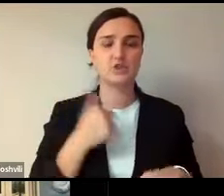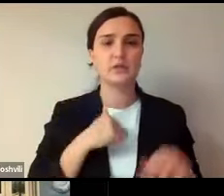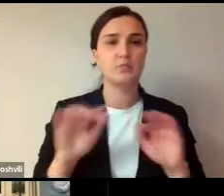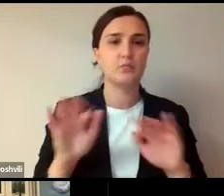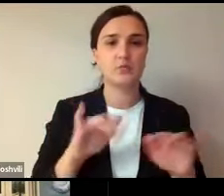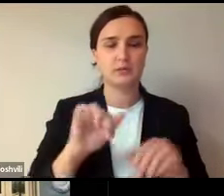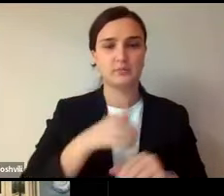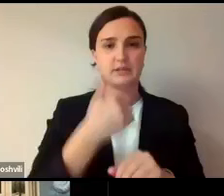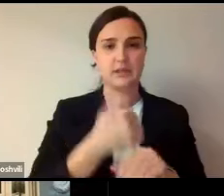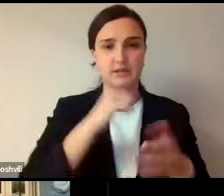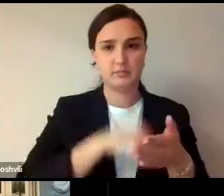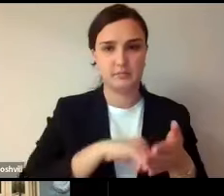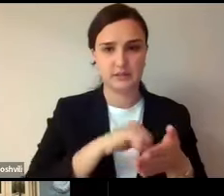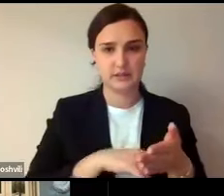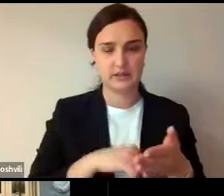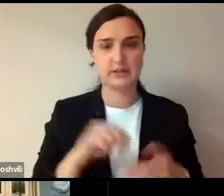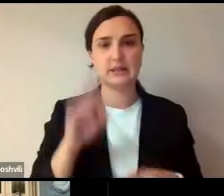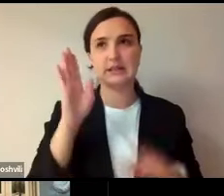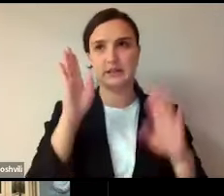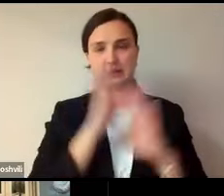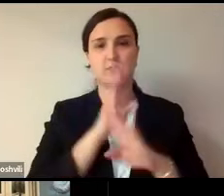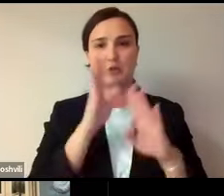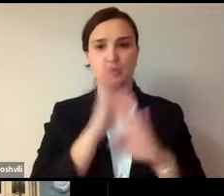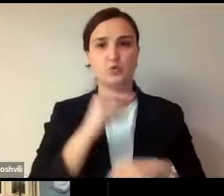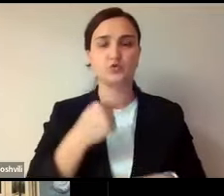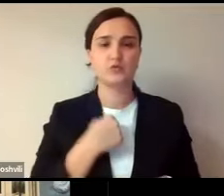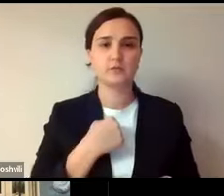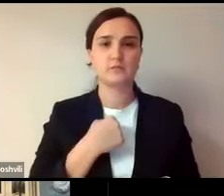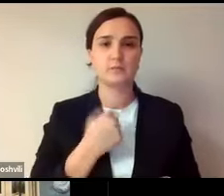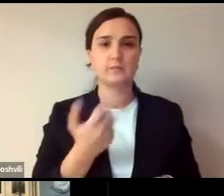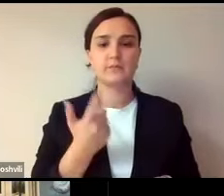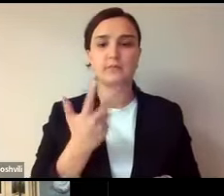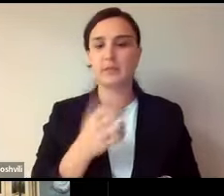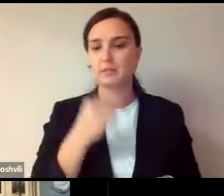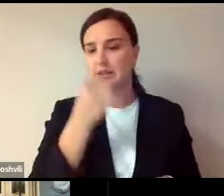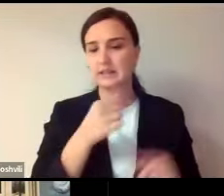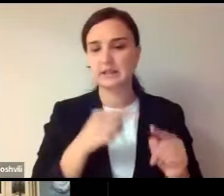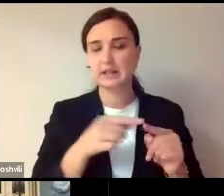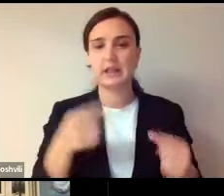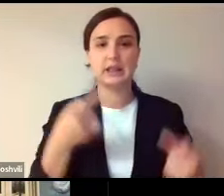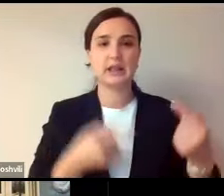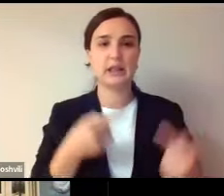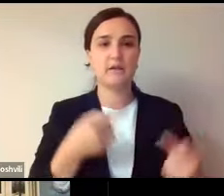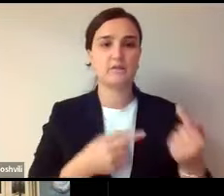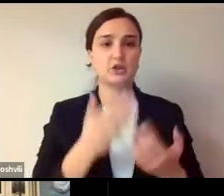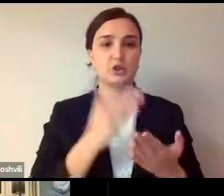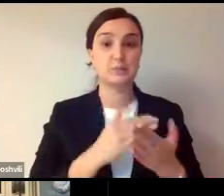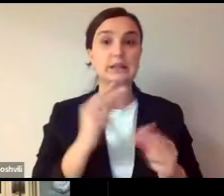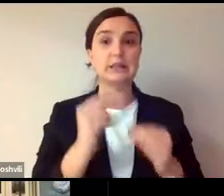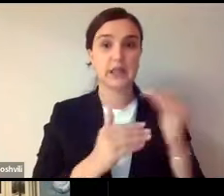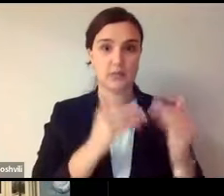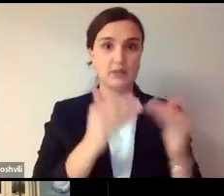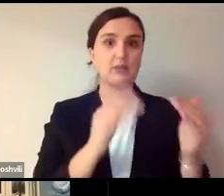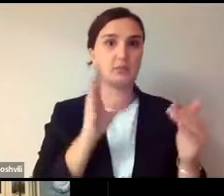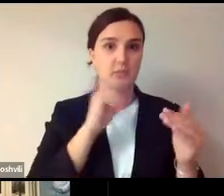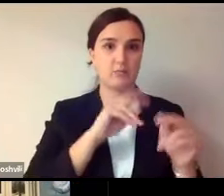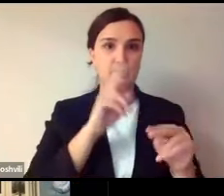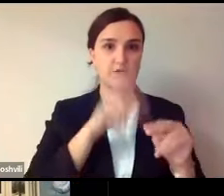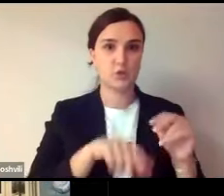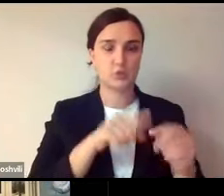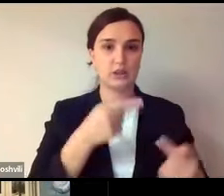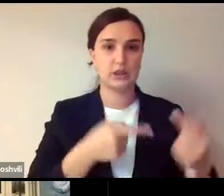მთავარი მიზეზი. საბედნიეროდ ჩვენ რამდენიმე წლიანი დავის შემდეგ წარმატებით დავასრულეთ ეს დავა